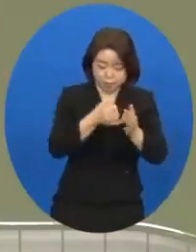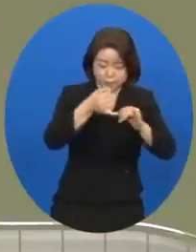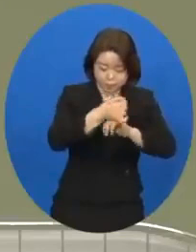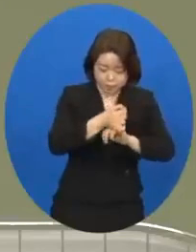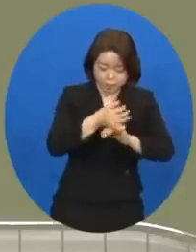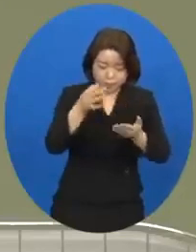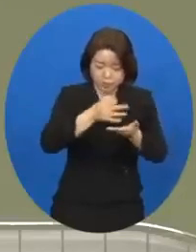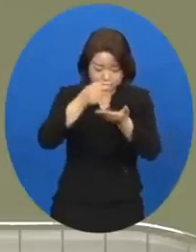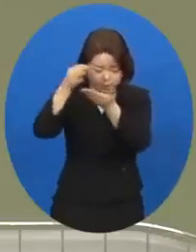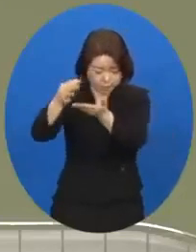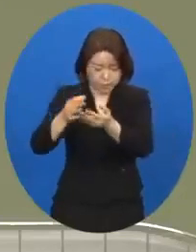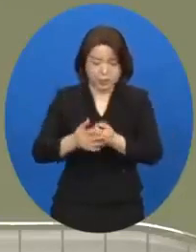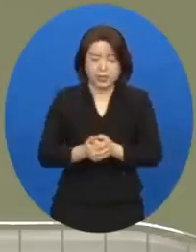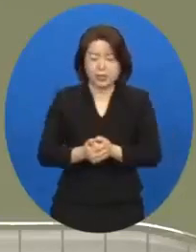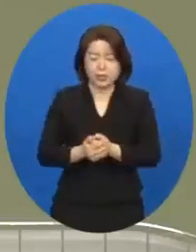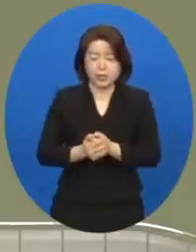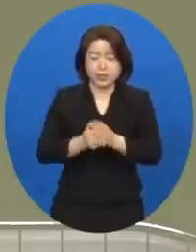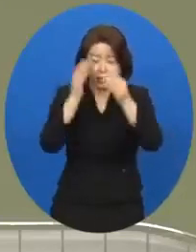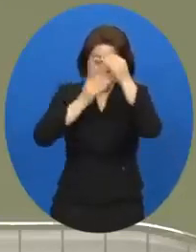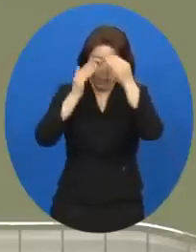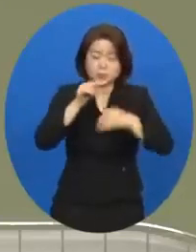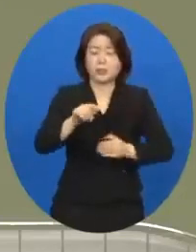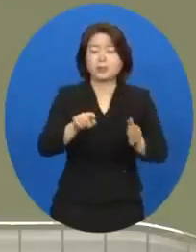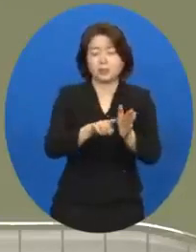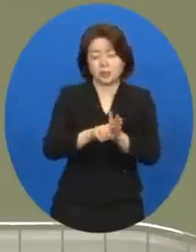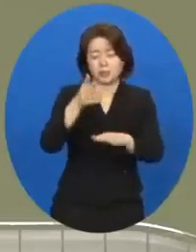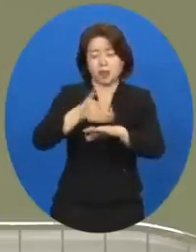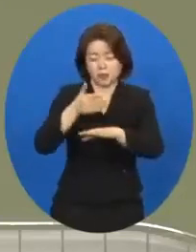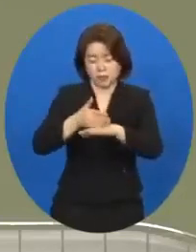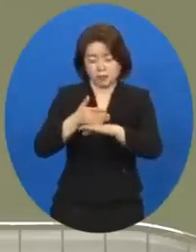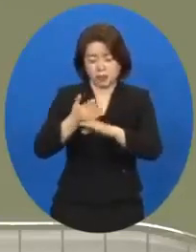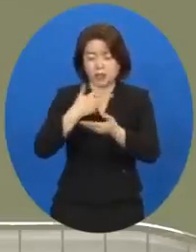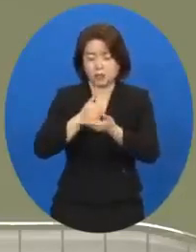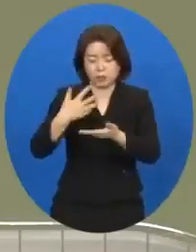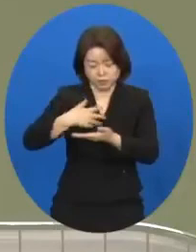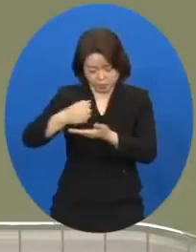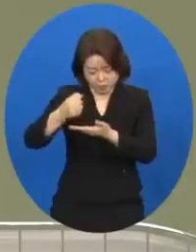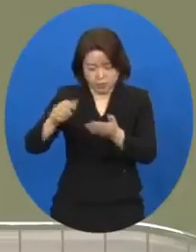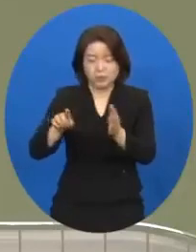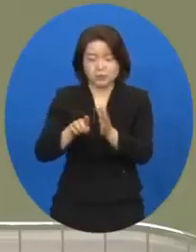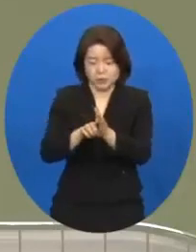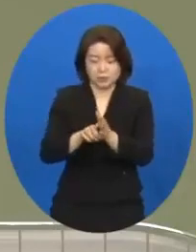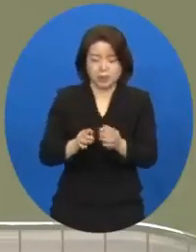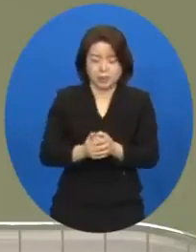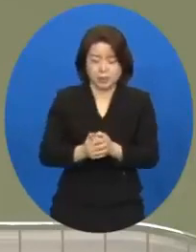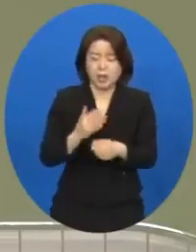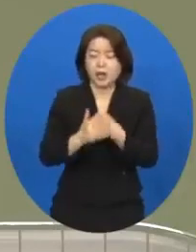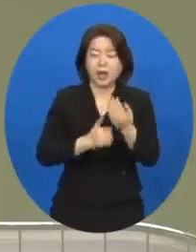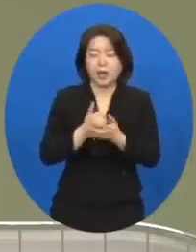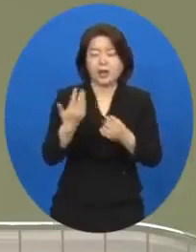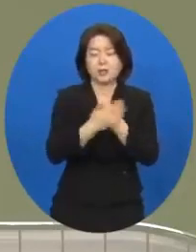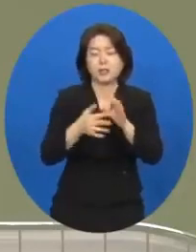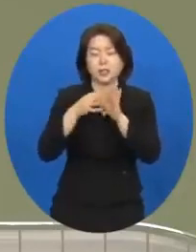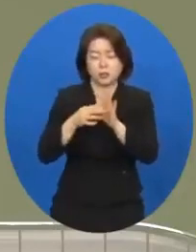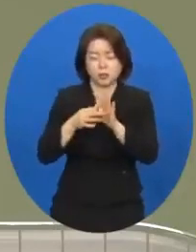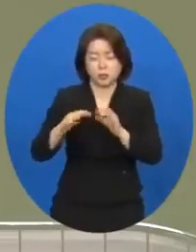주님께 봉헌합니다. 성도들의 그 믿음과 감사를 주님이 받으신 걸 믿습니다. 하나님의 은혜의